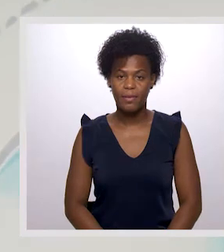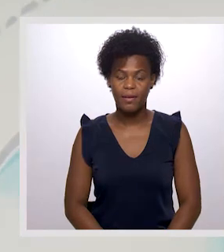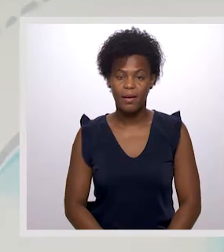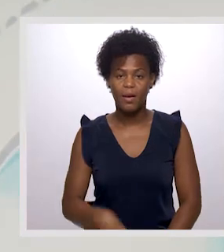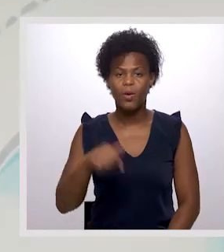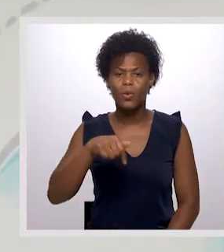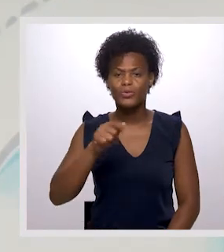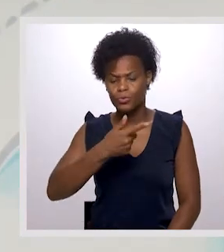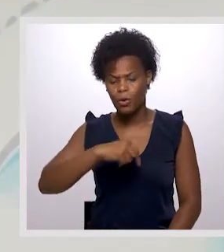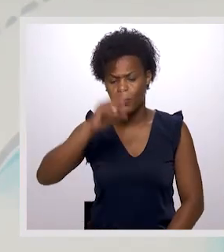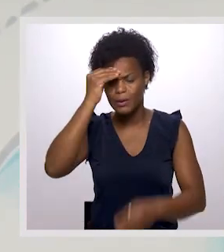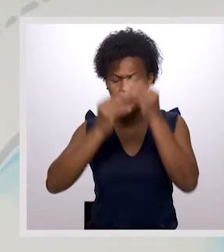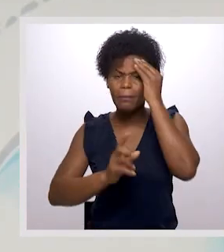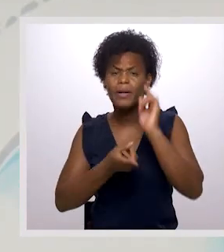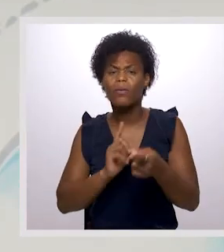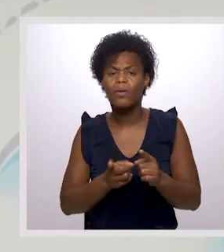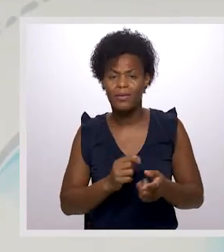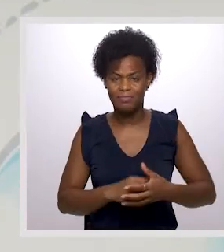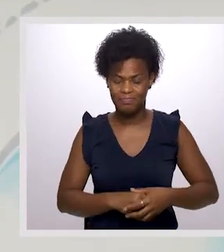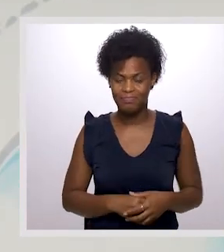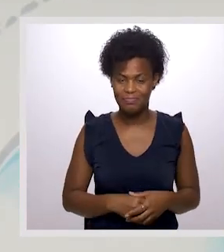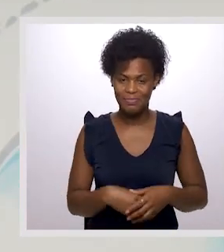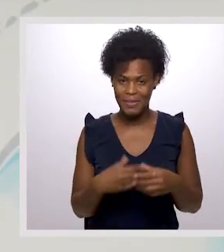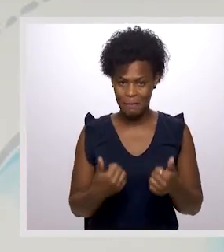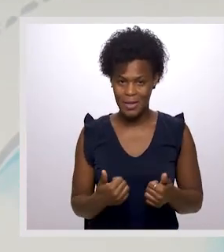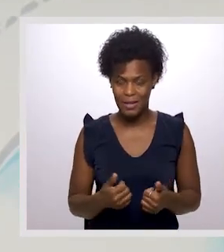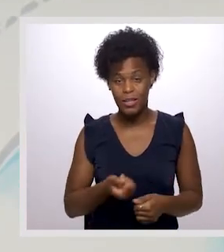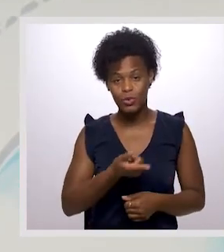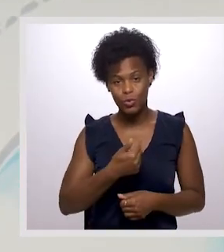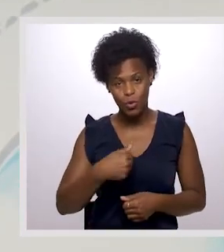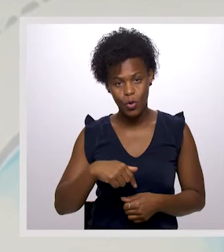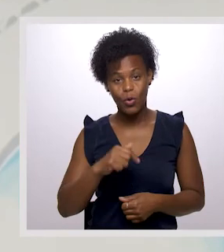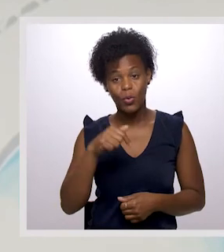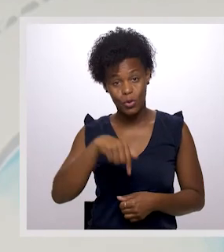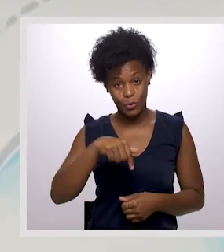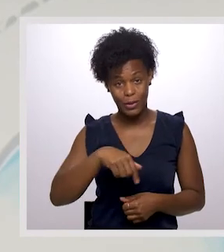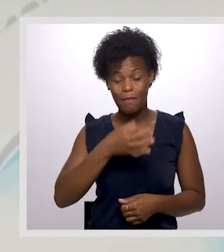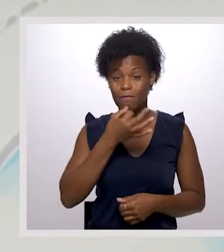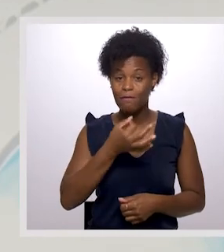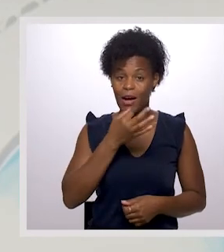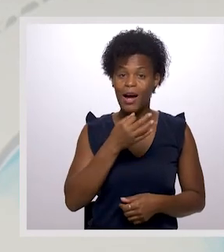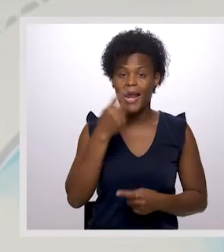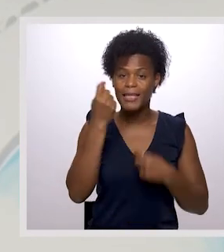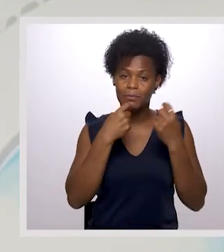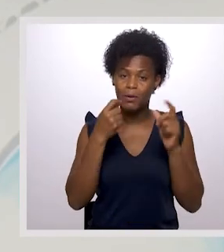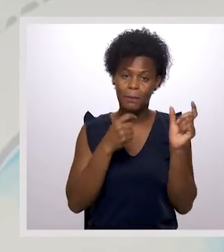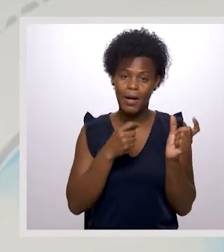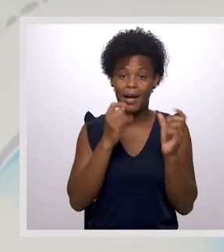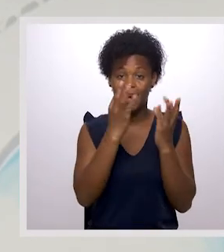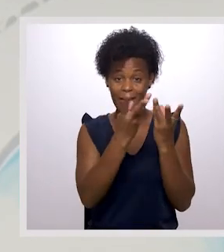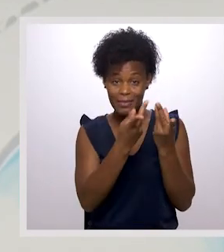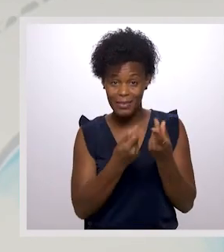Et qu'est-ce que nous avons appris aujourd'hui? Très bien, nous avons parlé des expressions